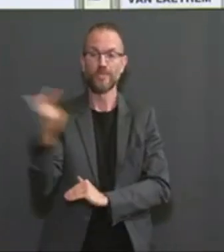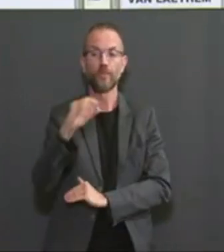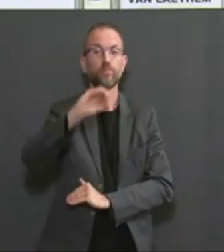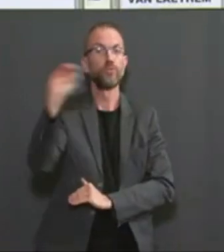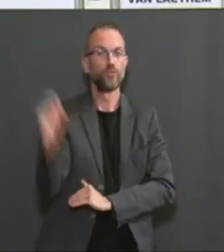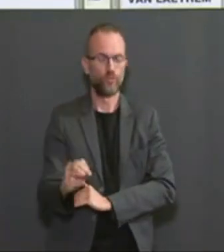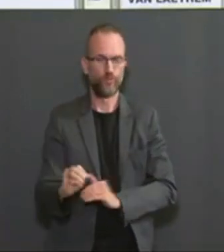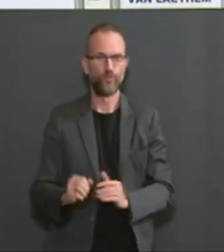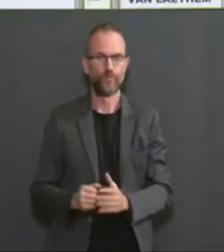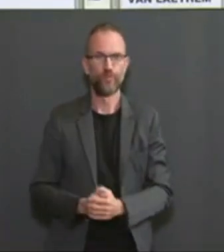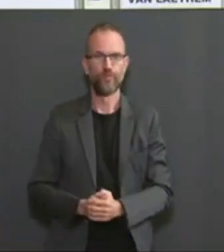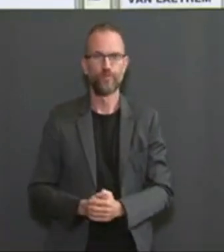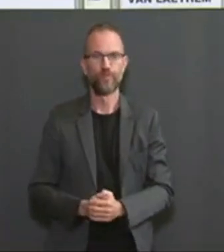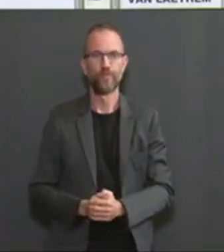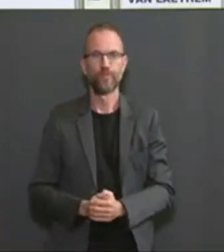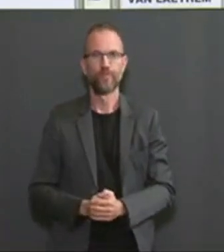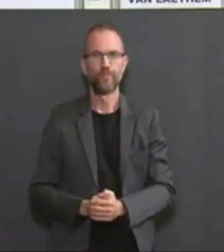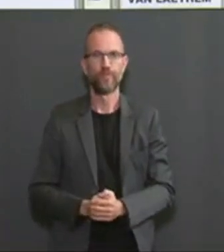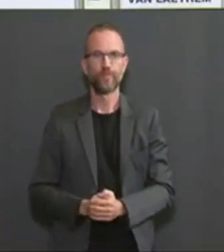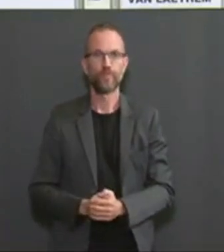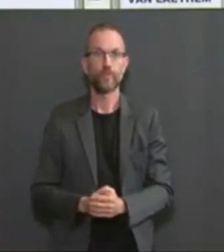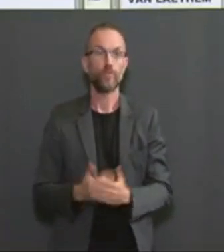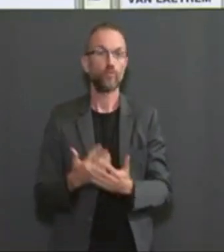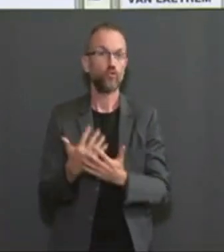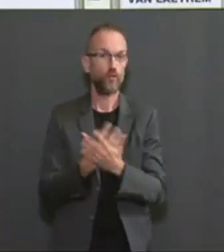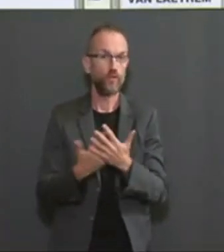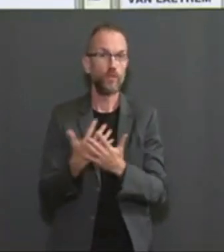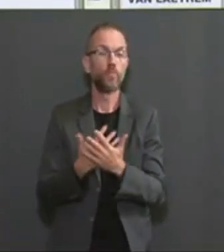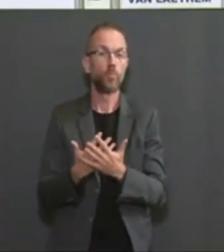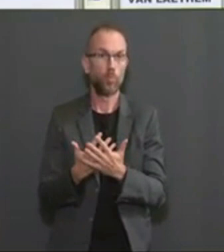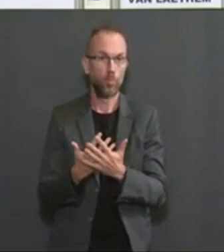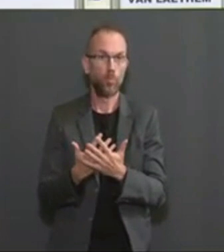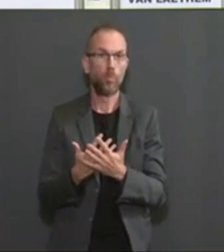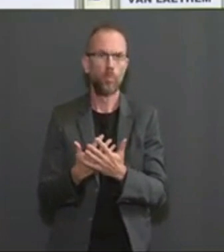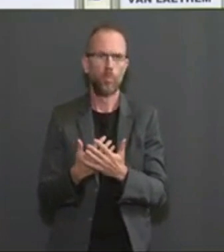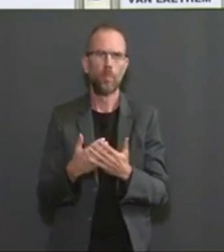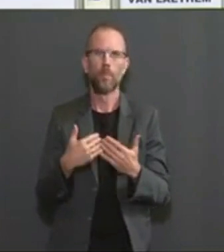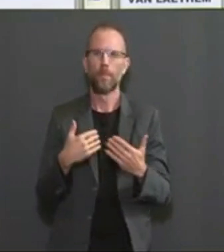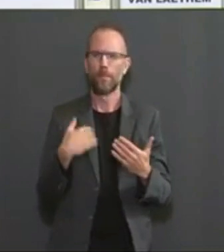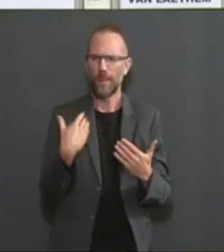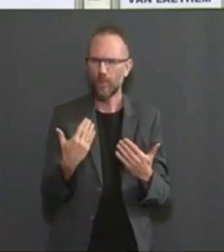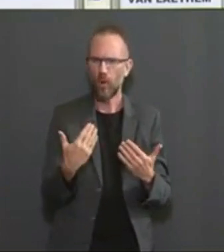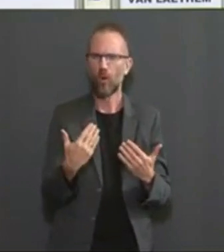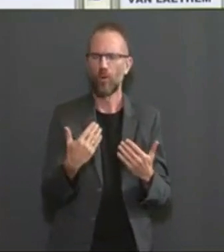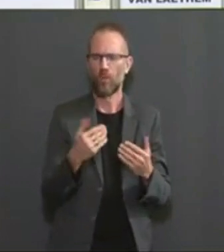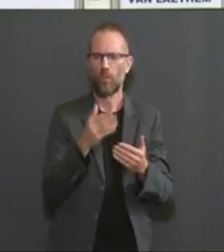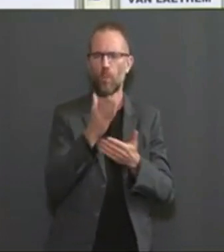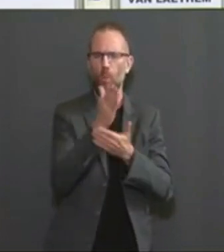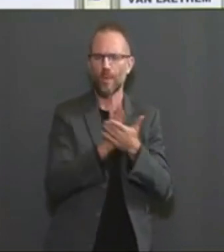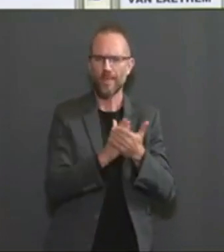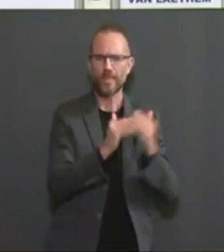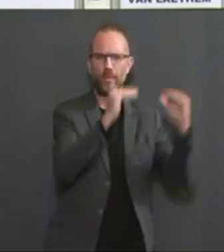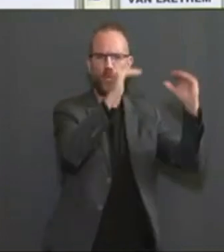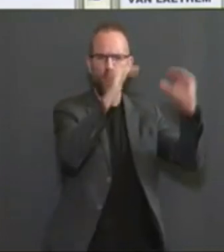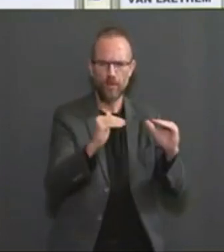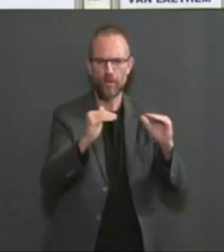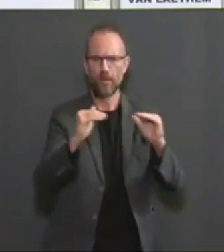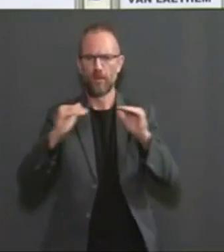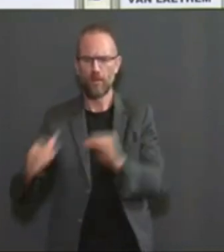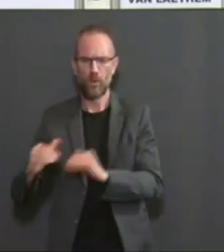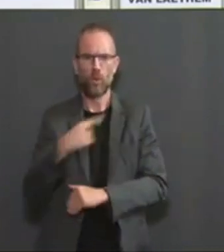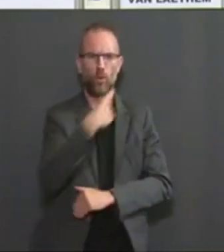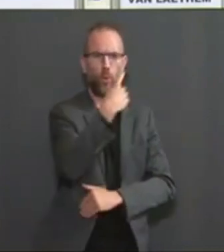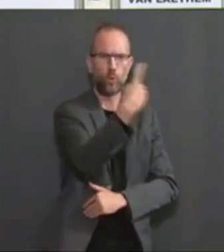une diminution de moitié du chiffre des contaminations actuellement tous les 11 jours. Si cette tendance se